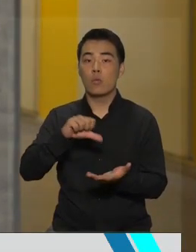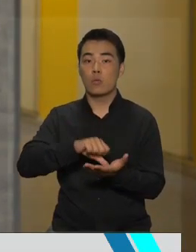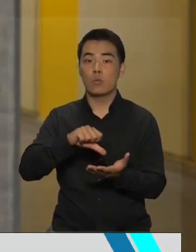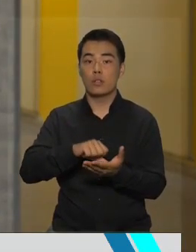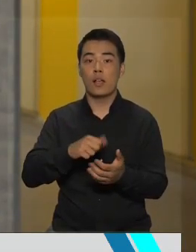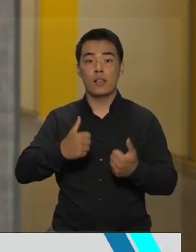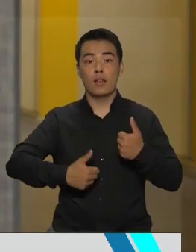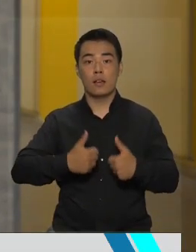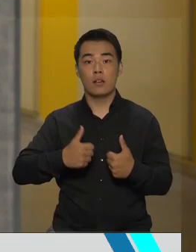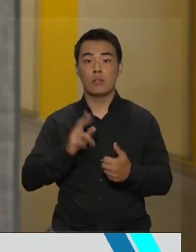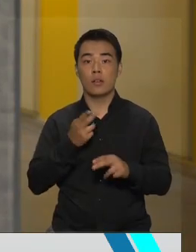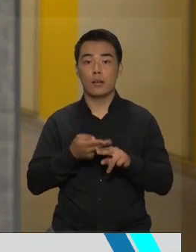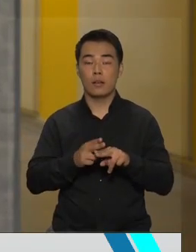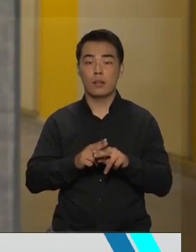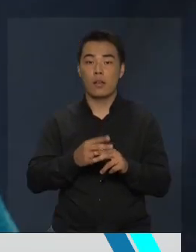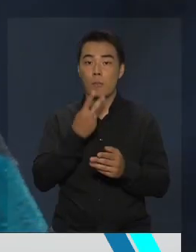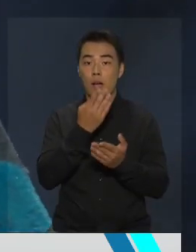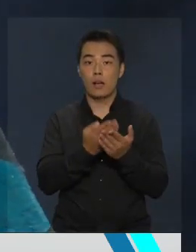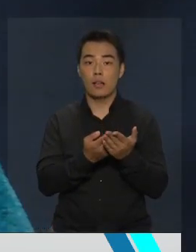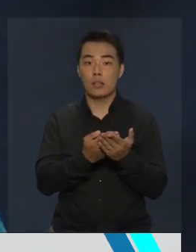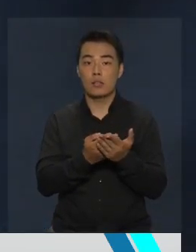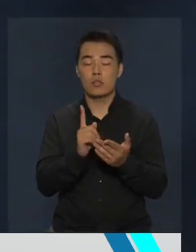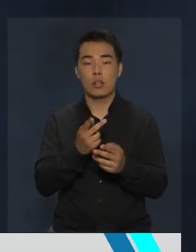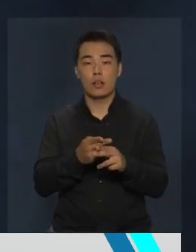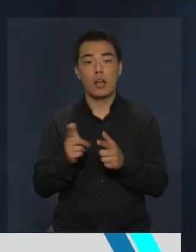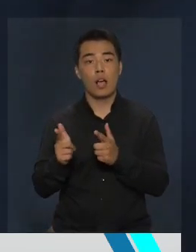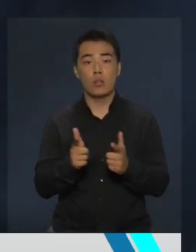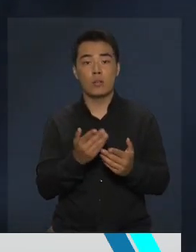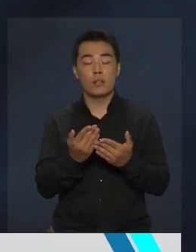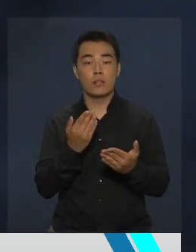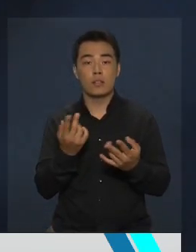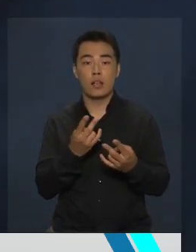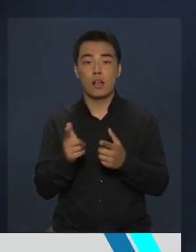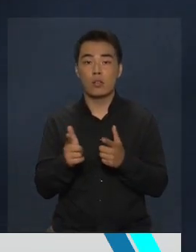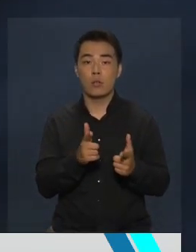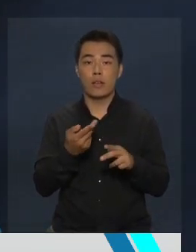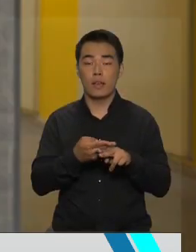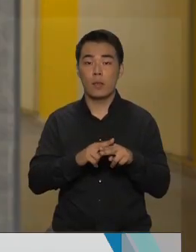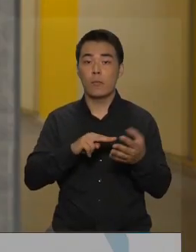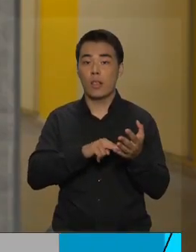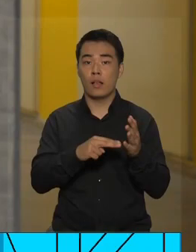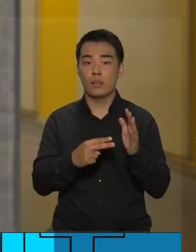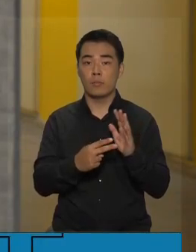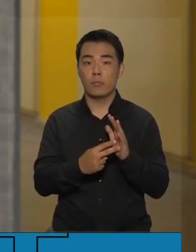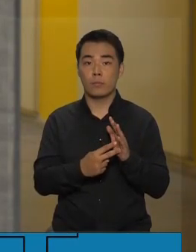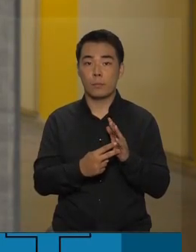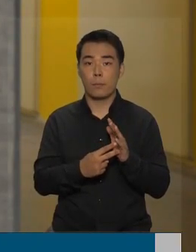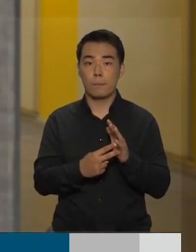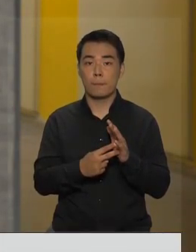Қатысушы ретінде айтатын кеңестерім алдын ала дайындалу керек әрине. Ең бастысы бұл жоба